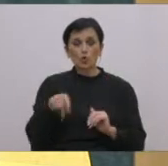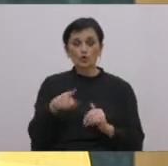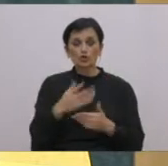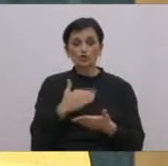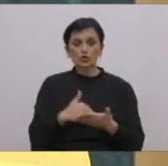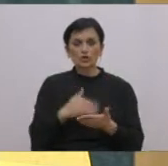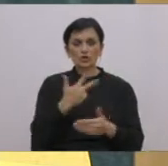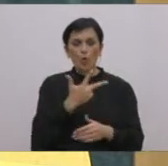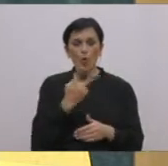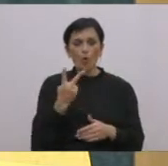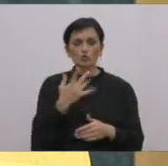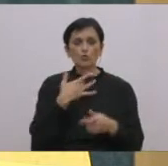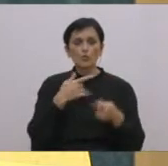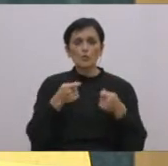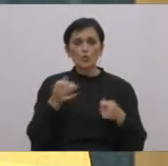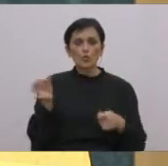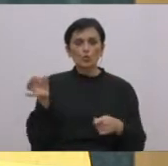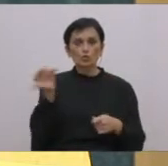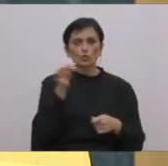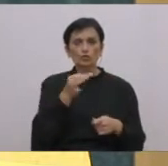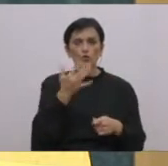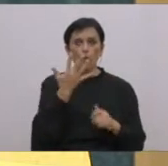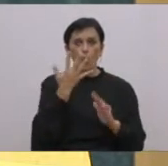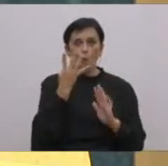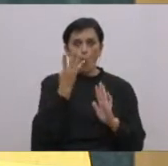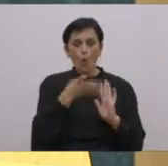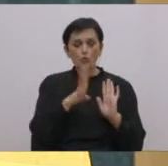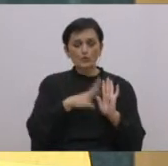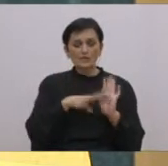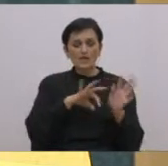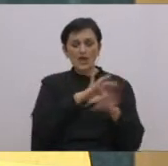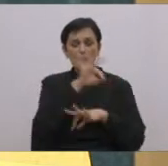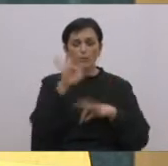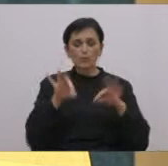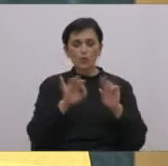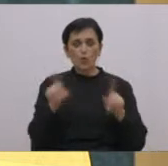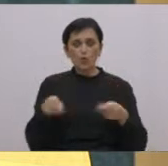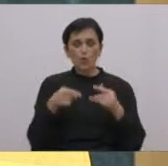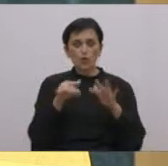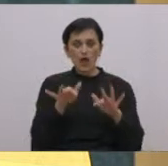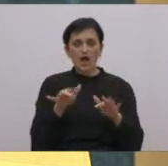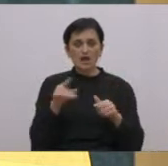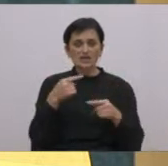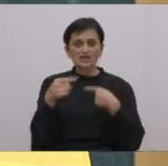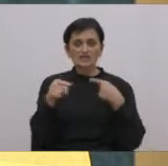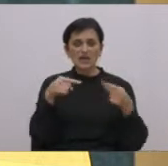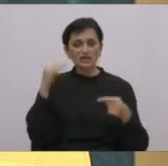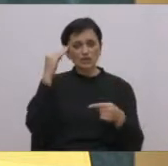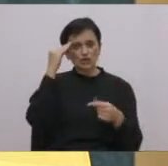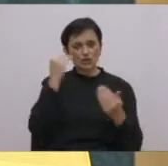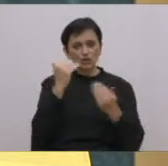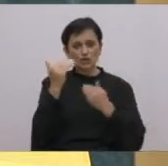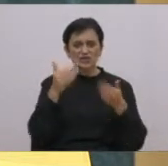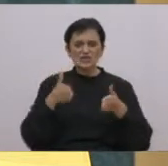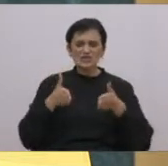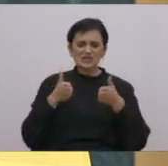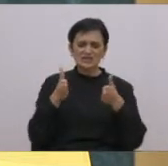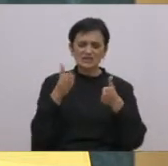შედეგადაც 32 მუნიციპალიტეტში 59 პროექტი იქნა განხორციელებული სხვადასხვა შინაარსი, სადაც იყო